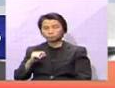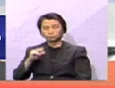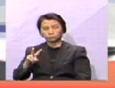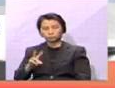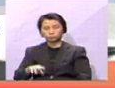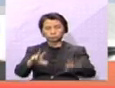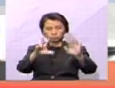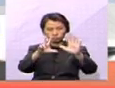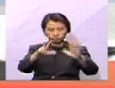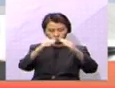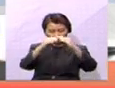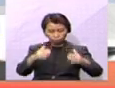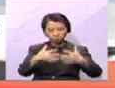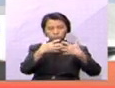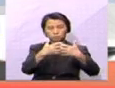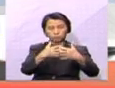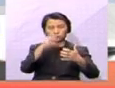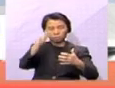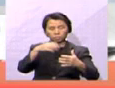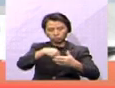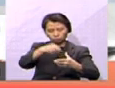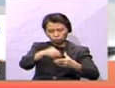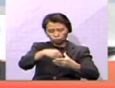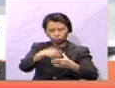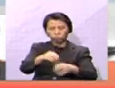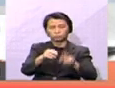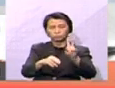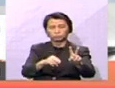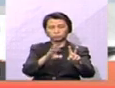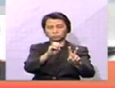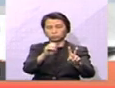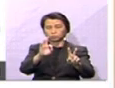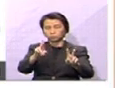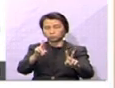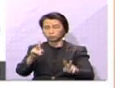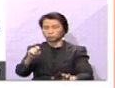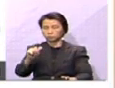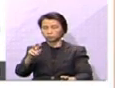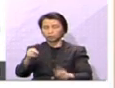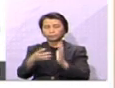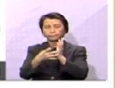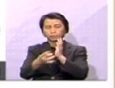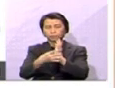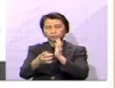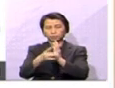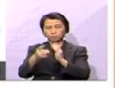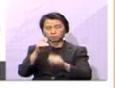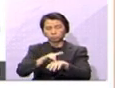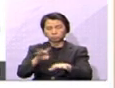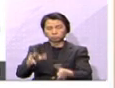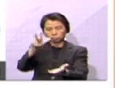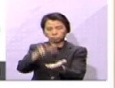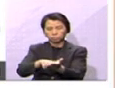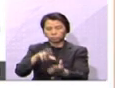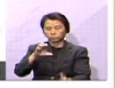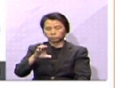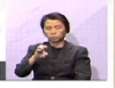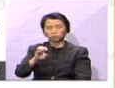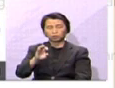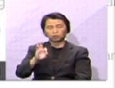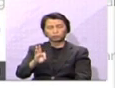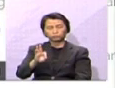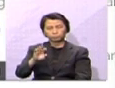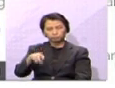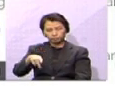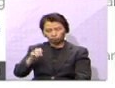lapan Kompleks kilang berkenaan dijangka menghasilkan lebih 200,000 Tan matrik minyak sawit Lestari diperakui cspo dan hampir